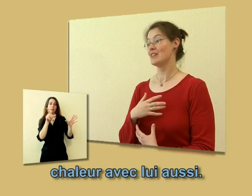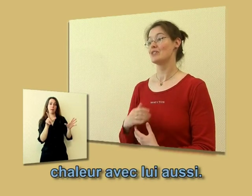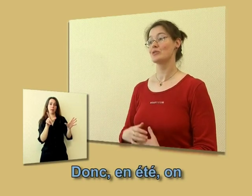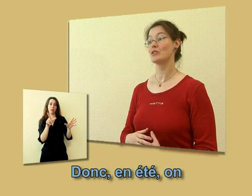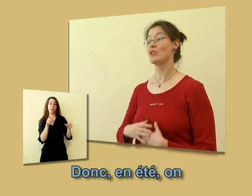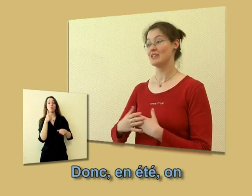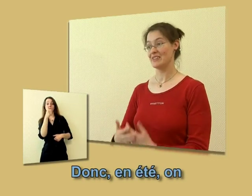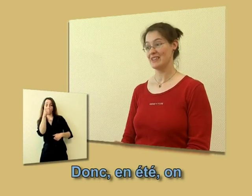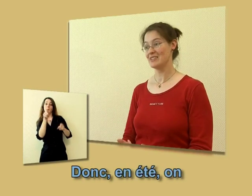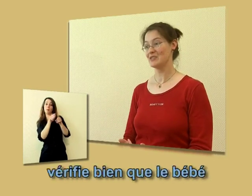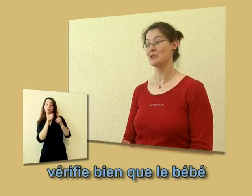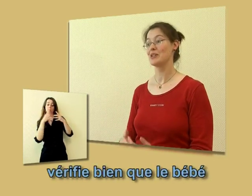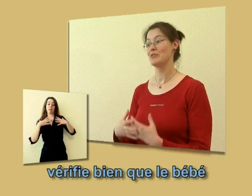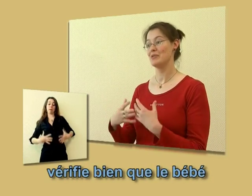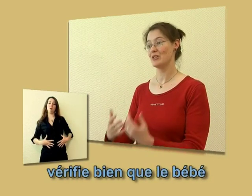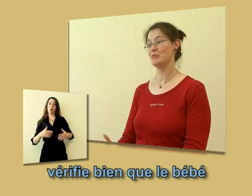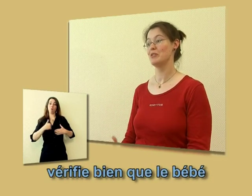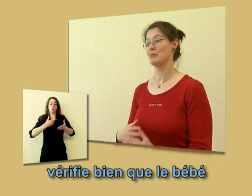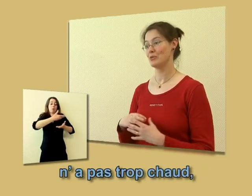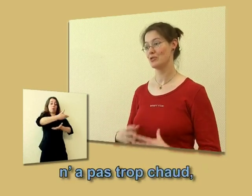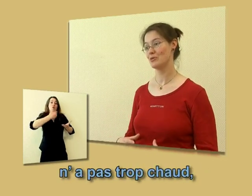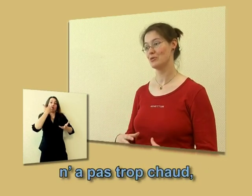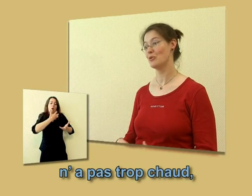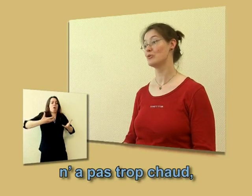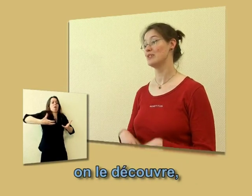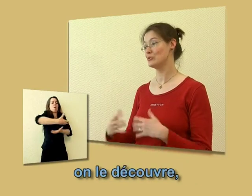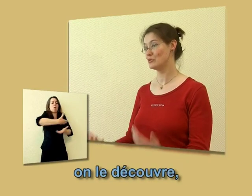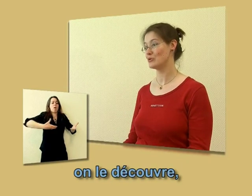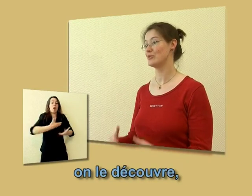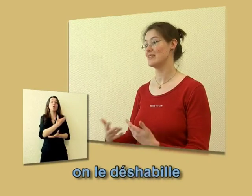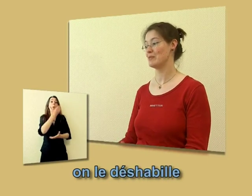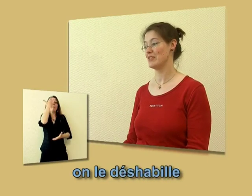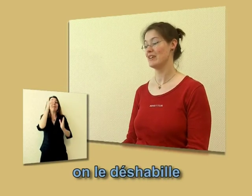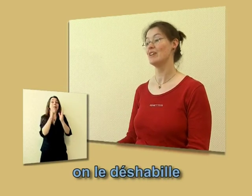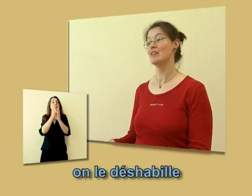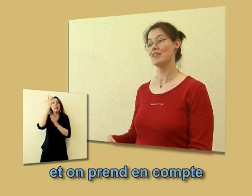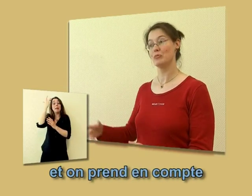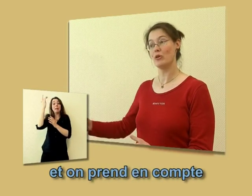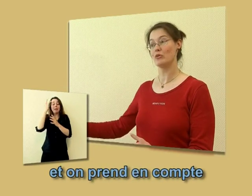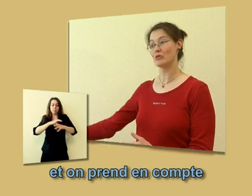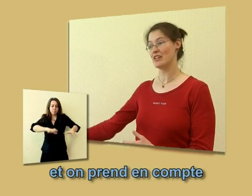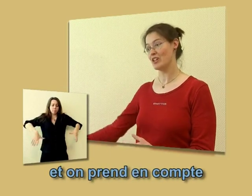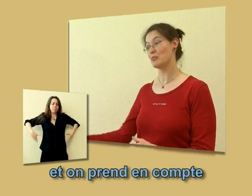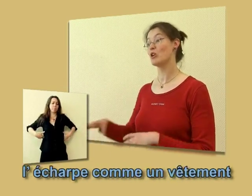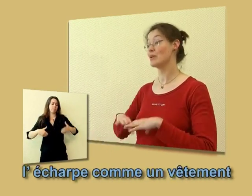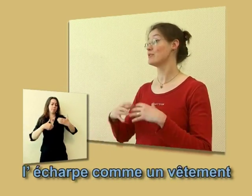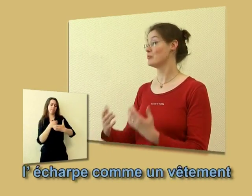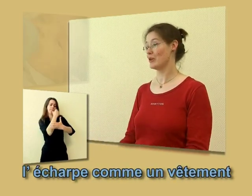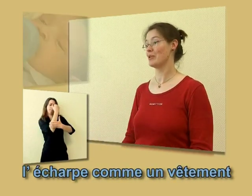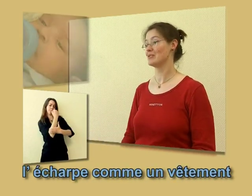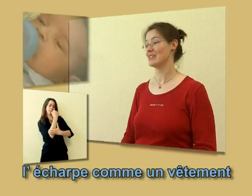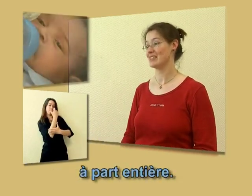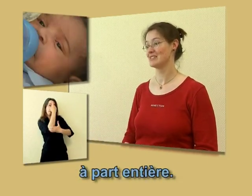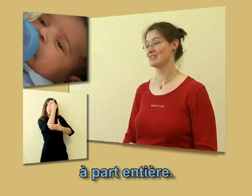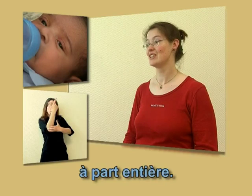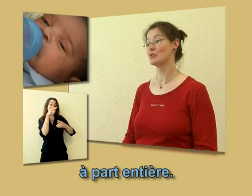aussi. Donc en été, on vérifie bien que le bébé n'a pas trop chaud, on le découvre, on le déshabille, et on prend en compte l'écharpe comme un vêtement à